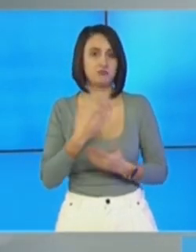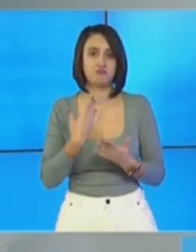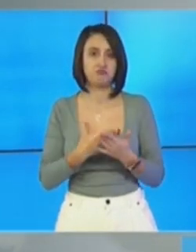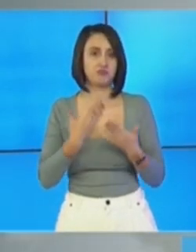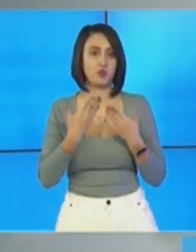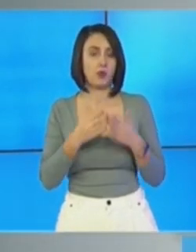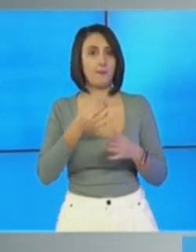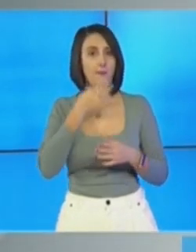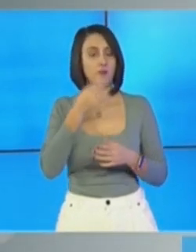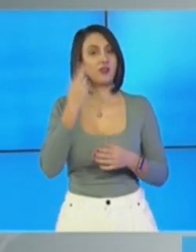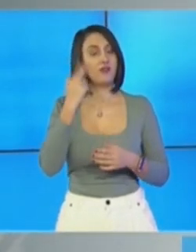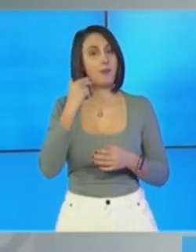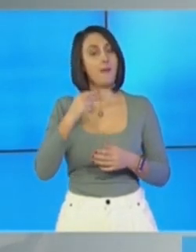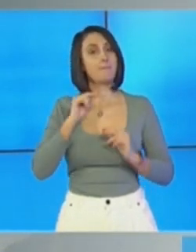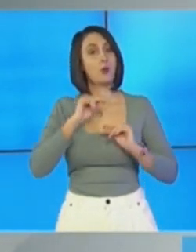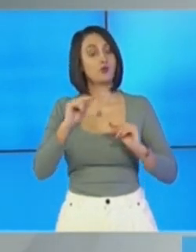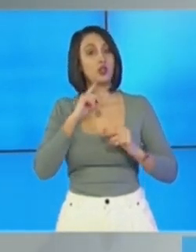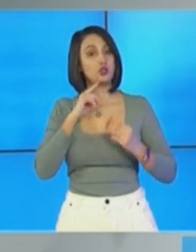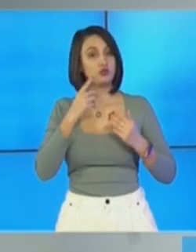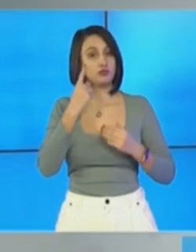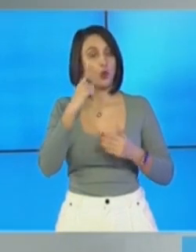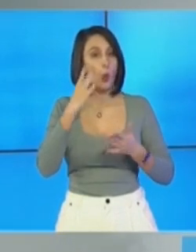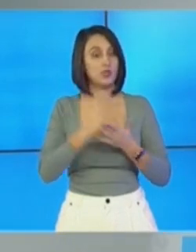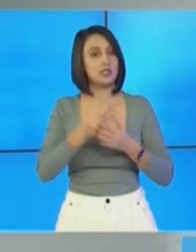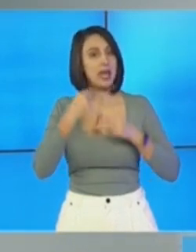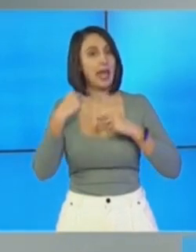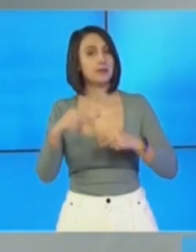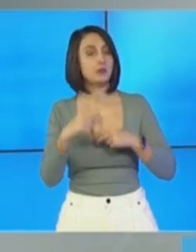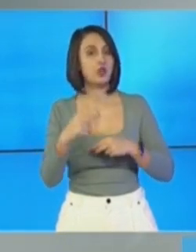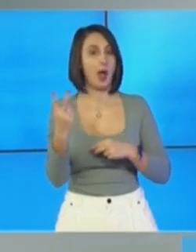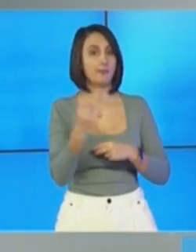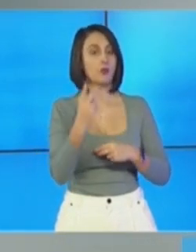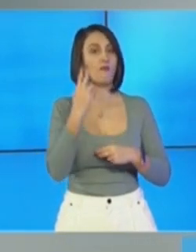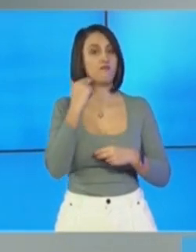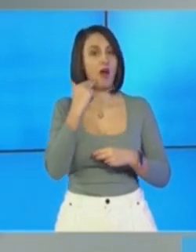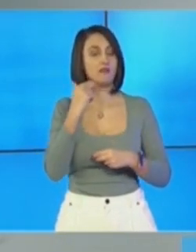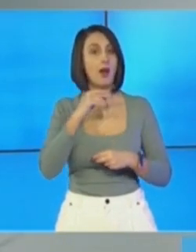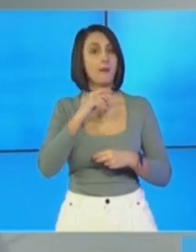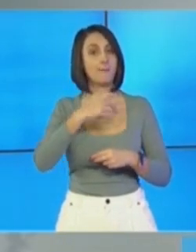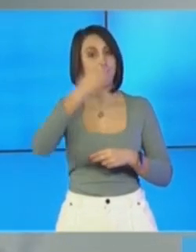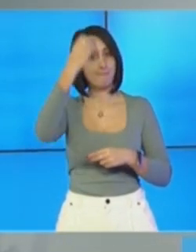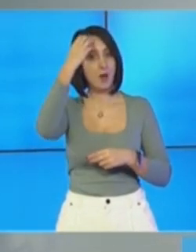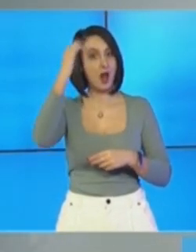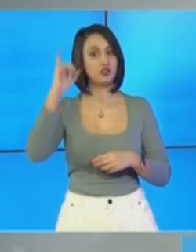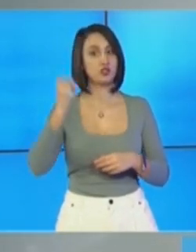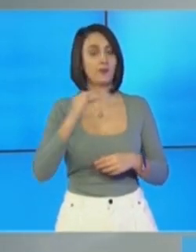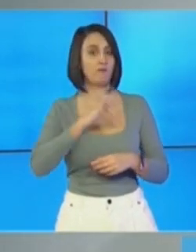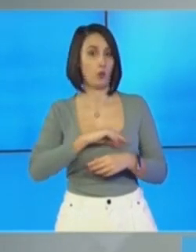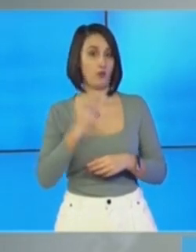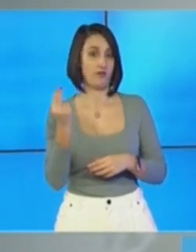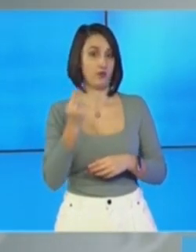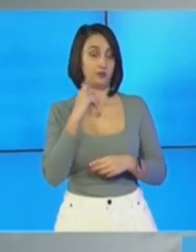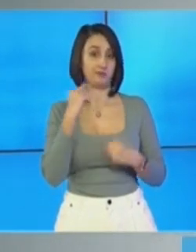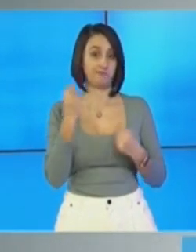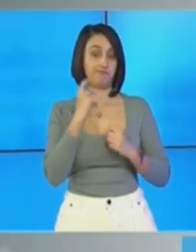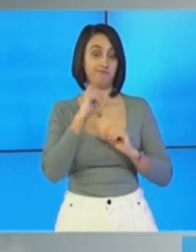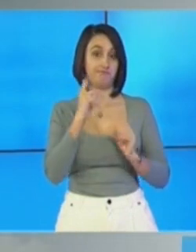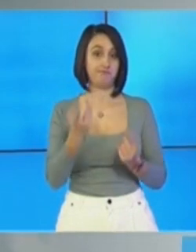al poveștii, profesoara s-a hotărât să îi explice acestuia relația dintre fata de împărat și fiul văduvei într-un mod